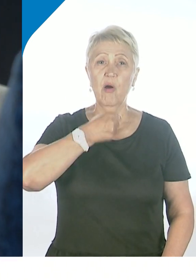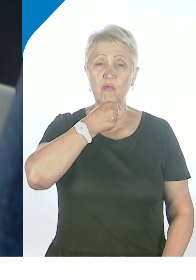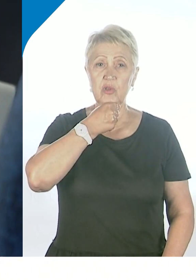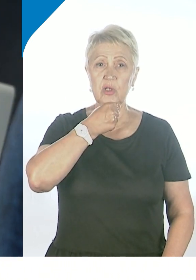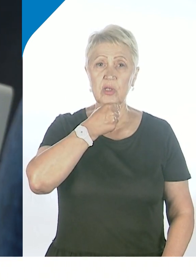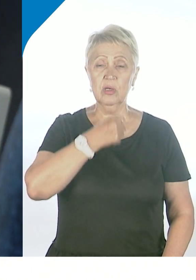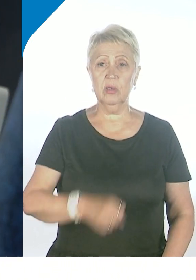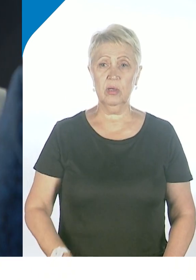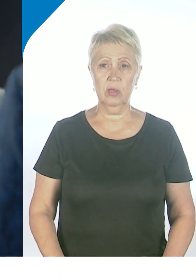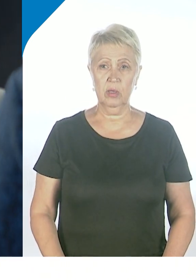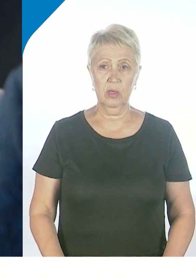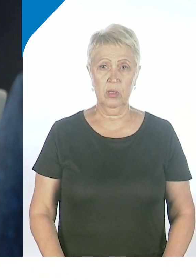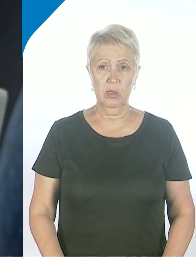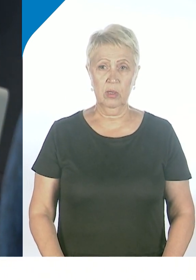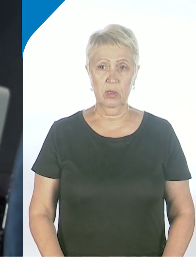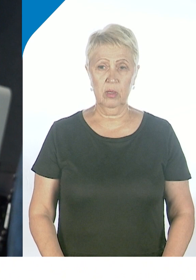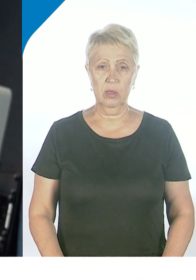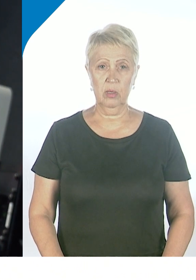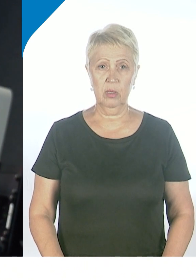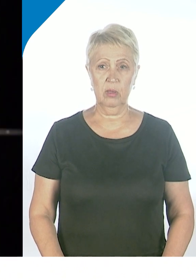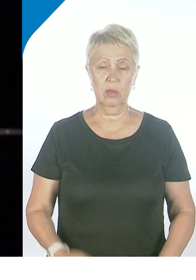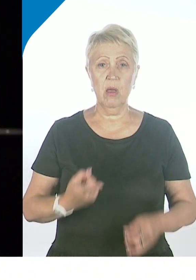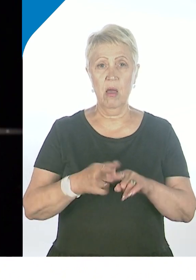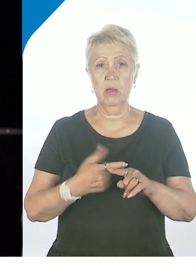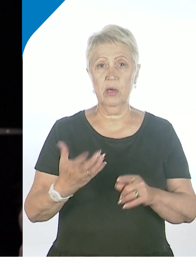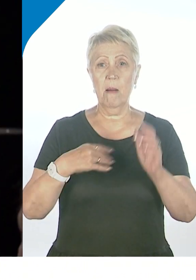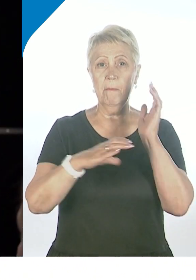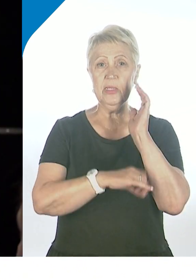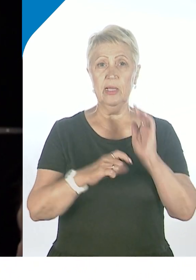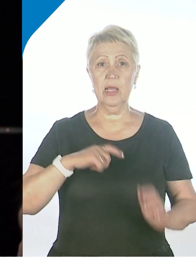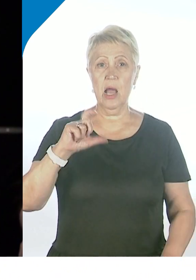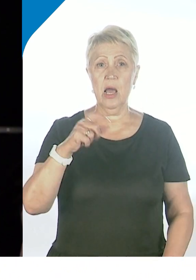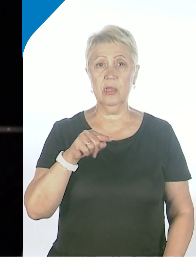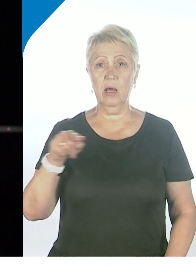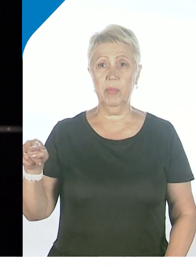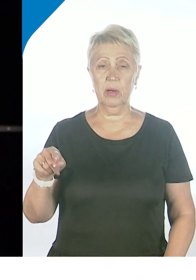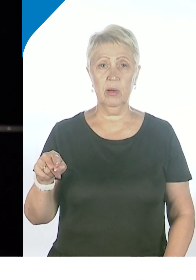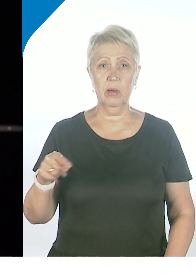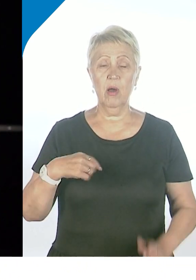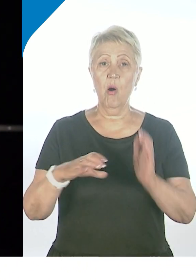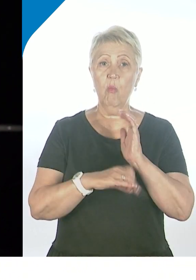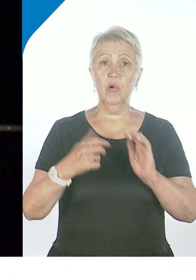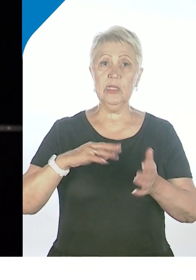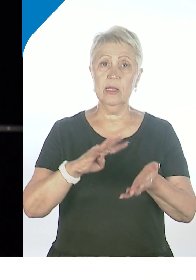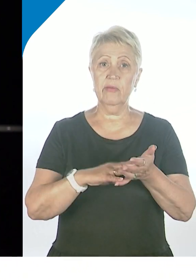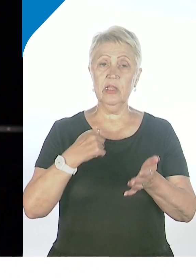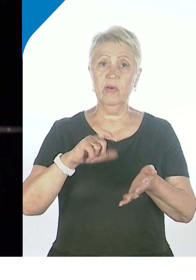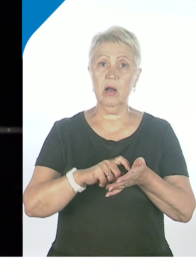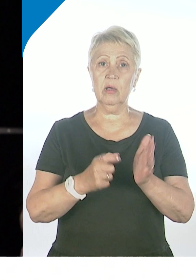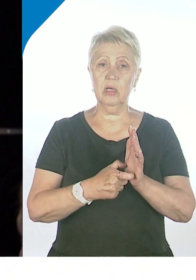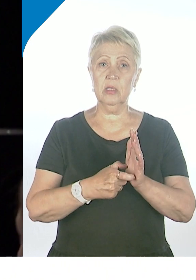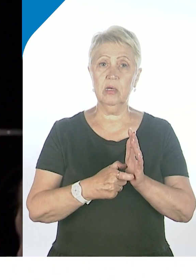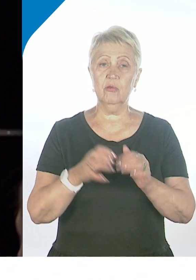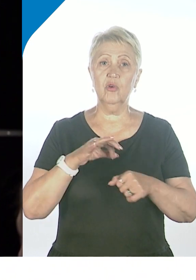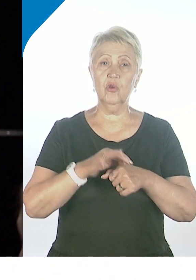мне кажется, это, скажем, последний этап, потому что после 9 класса уже идет выбор